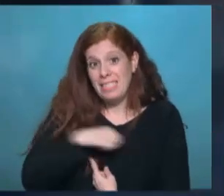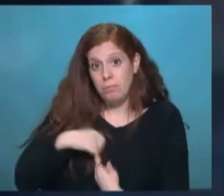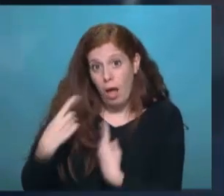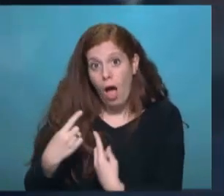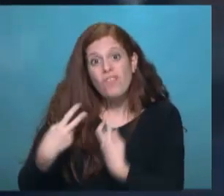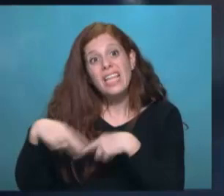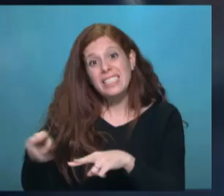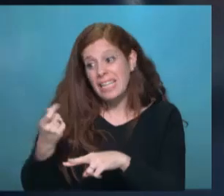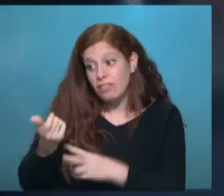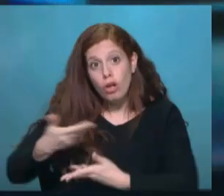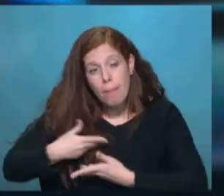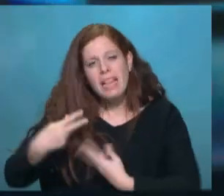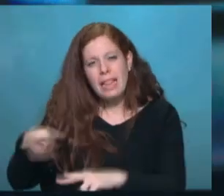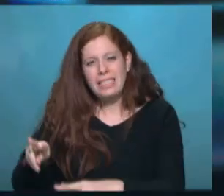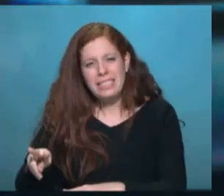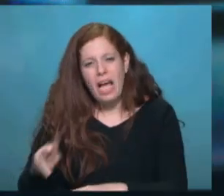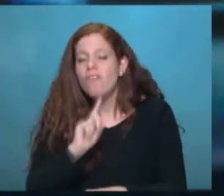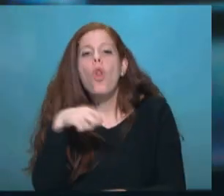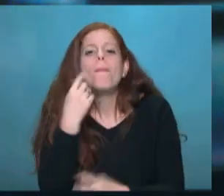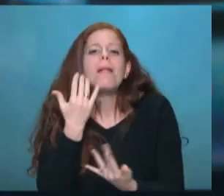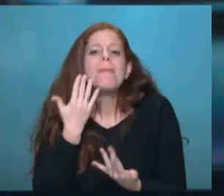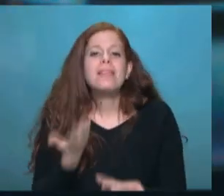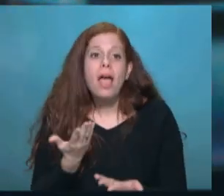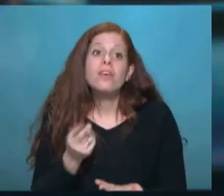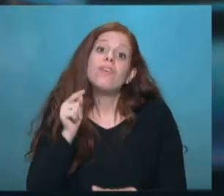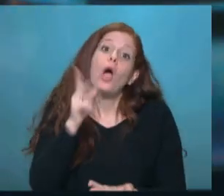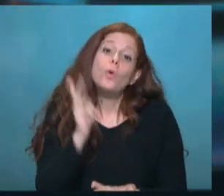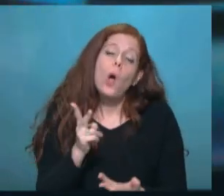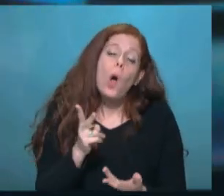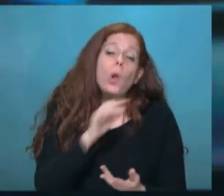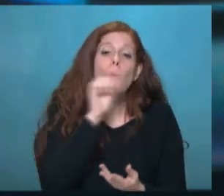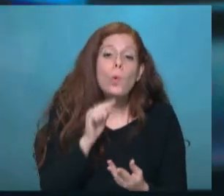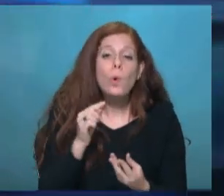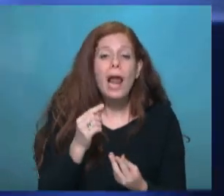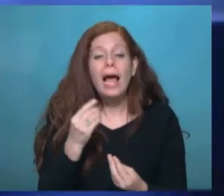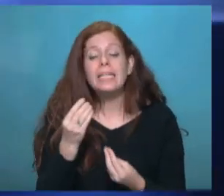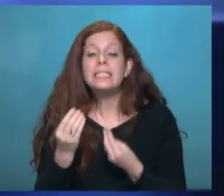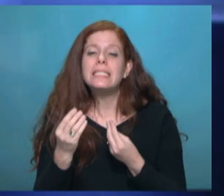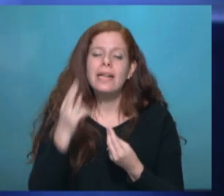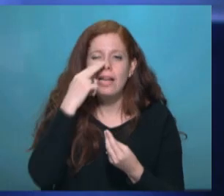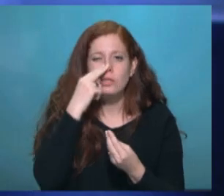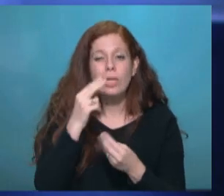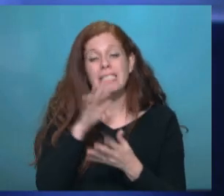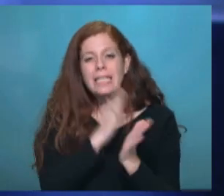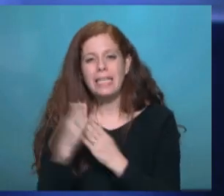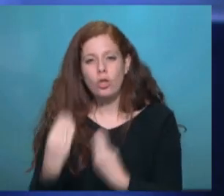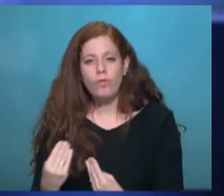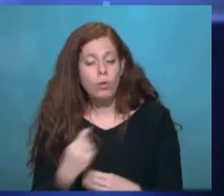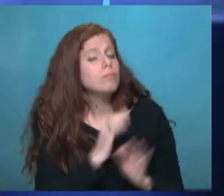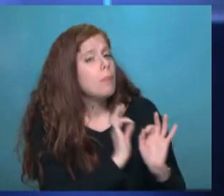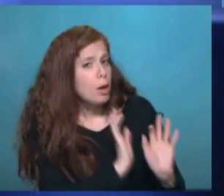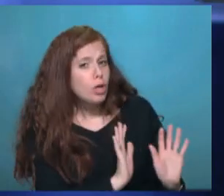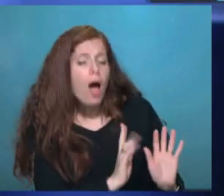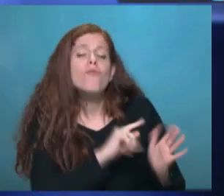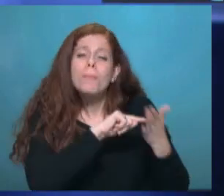הכסף שקיבלת, אבל היא לא אומרת מתי. וכאן הוא יכול לשחק אולי עם הקלפים הגרועים שחילקו לו. ממש כך, והוא מתכוון לשחק עם